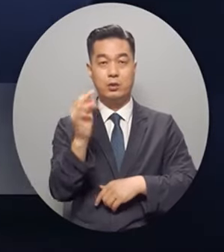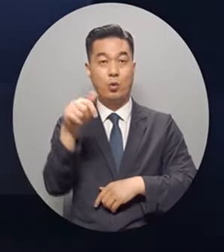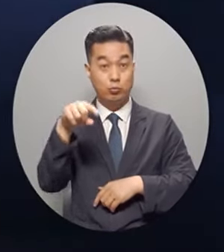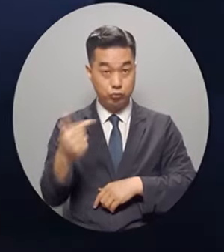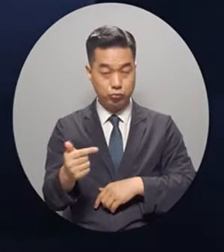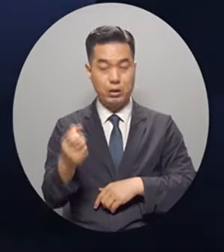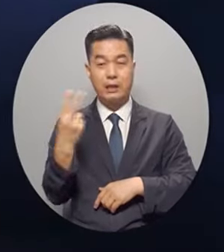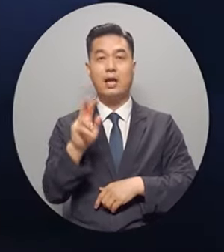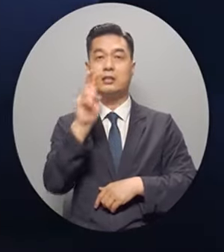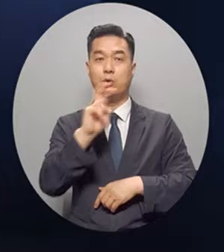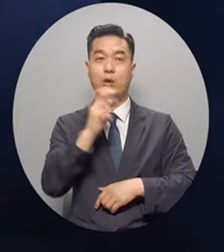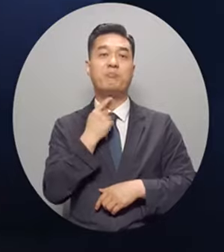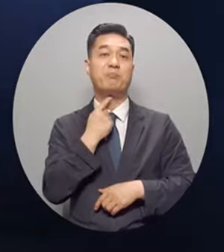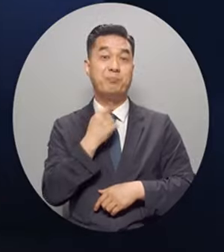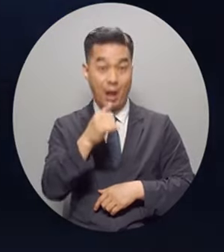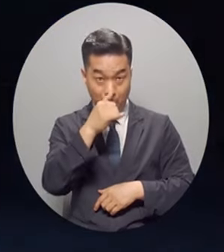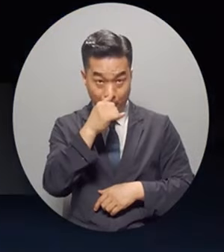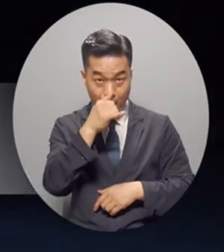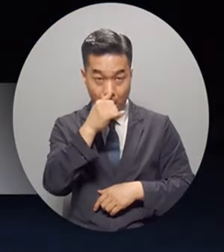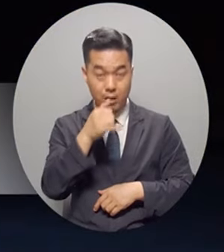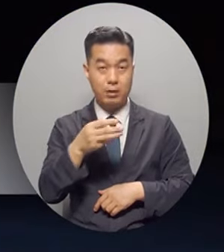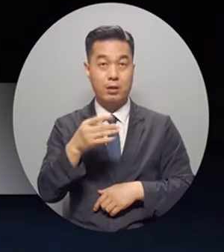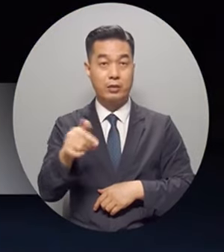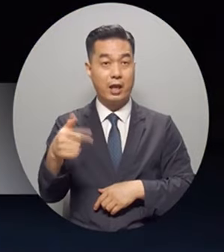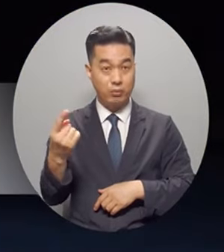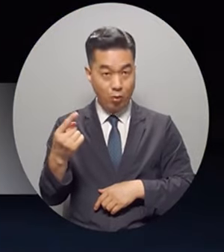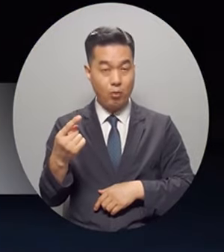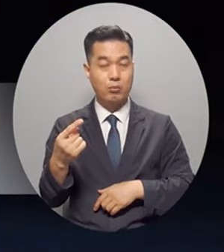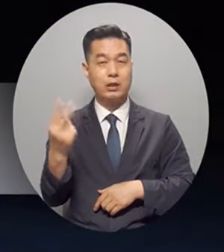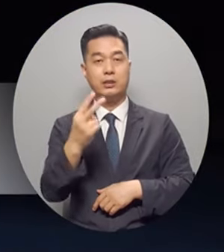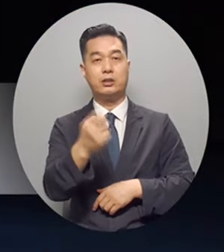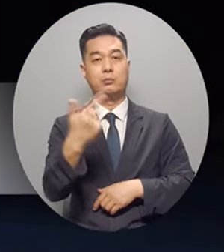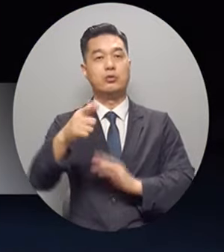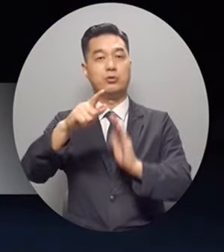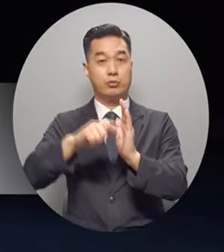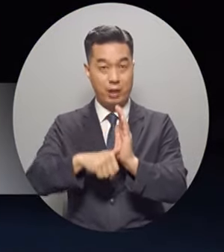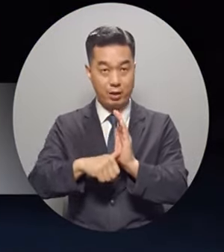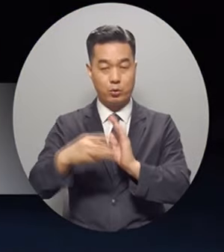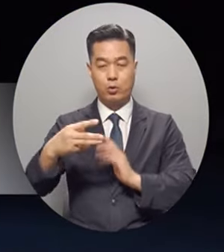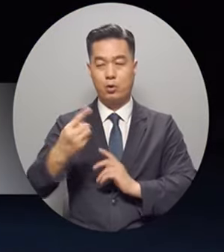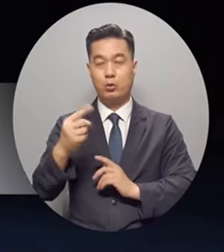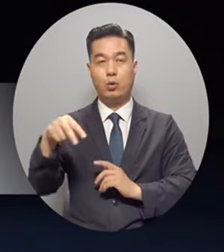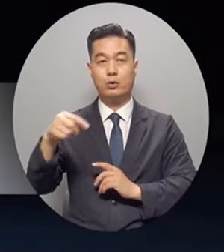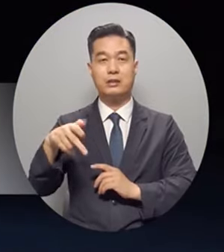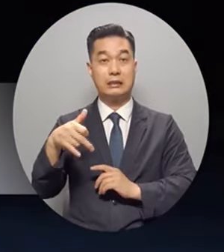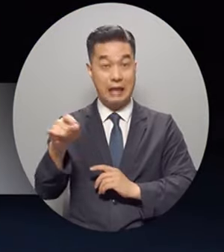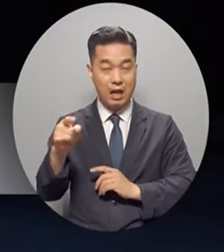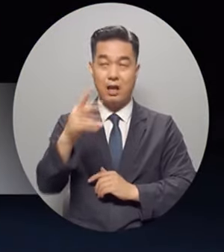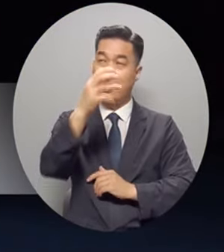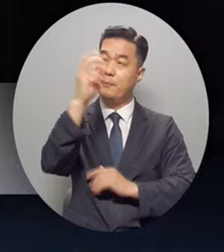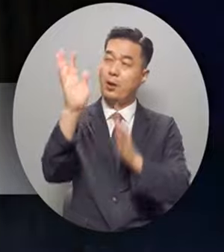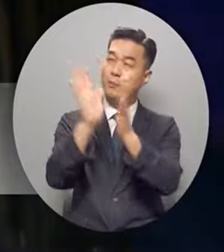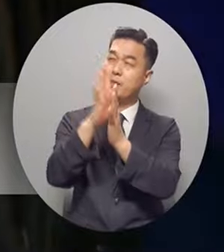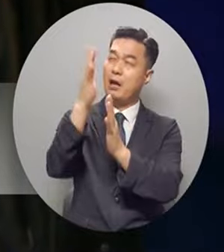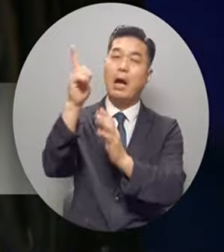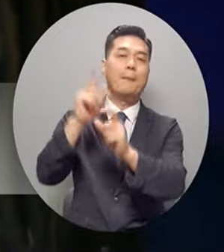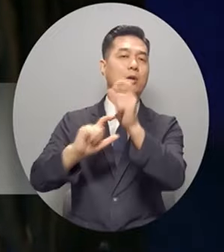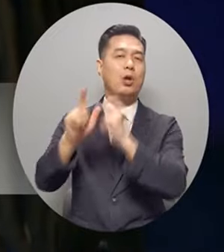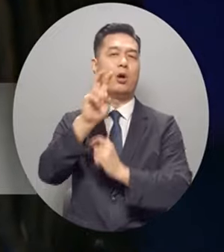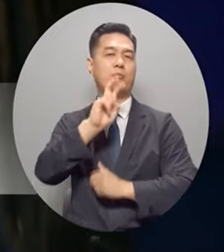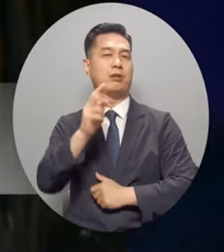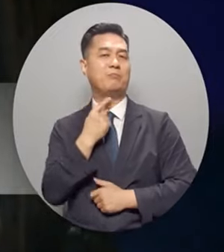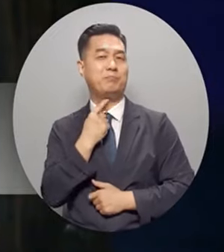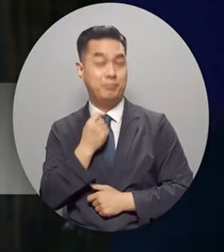했습니다. 세계적인 테너 요나스 카우프만도 2016년 토스카에서 앙코르로 별은 빛나건만을 한 번 더